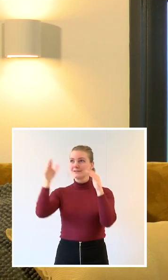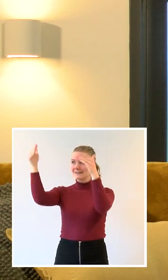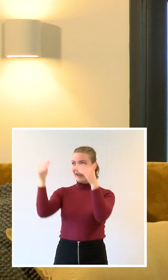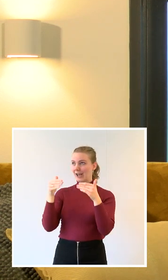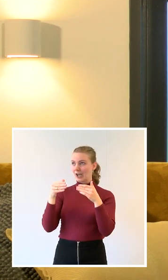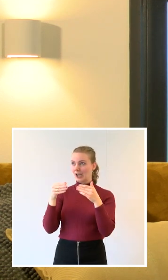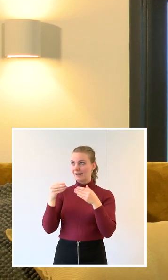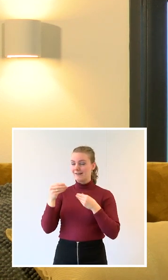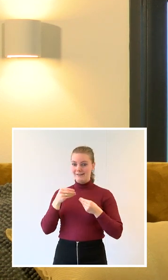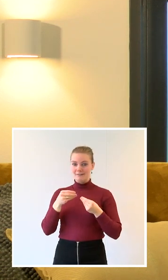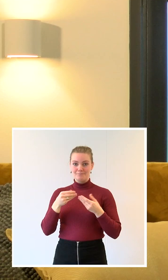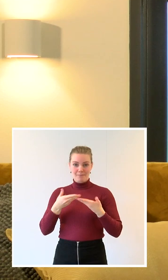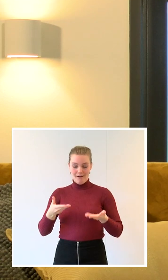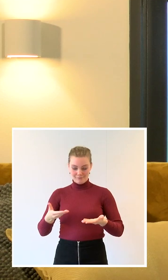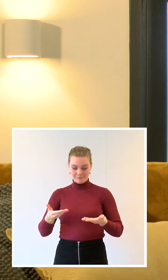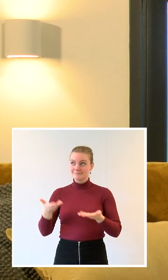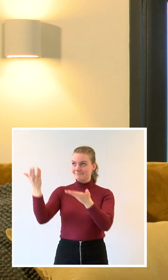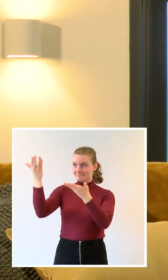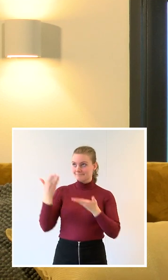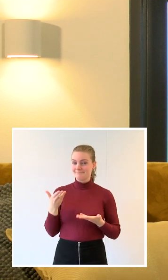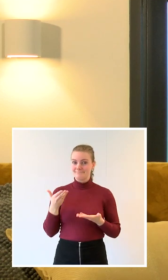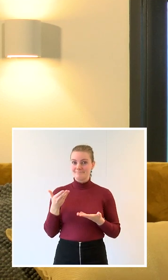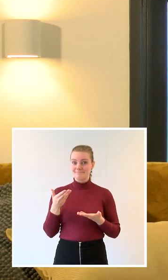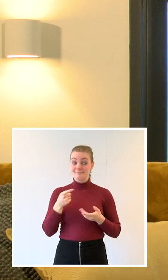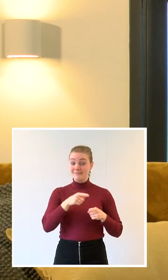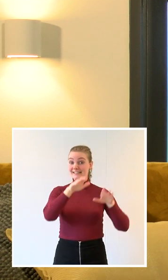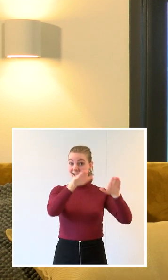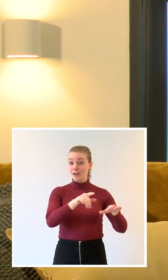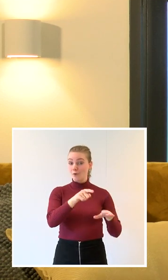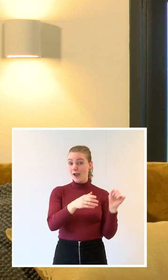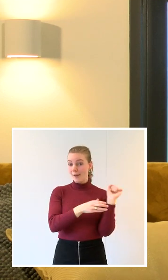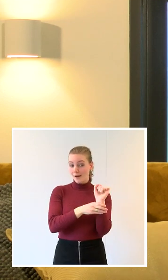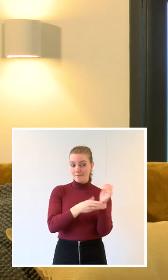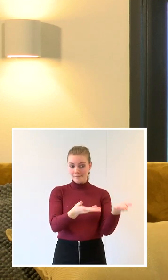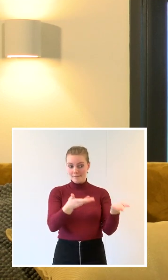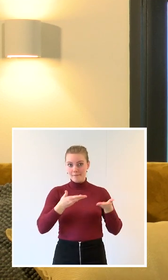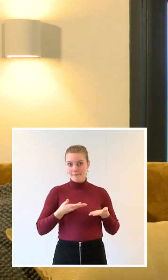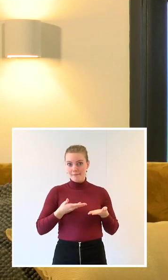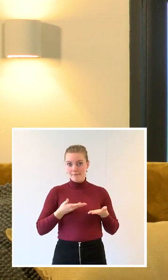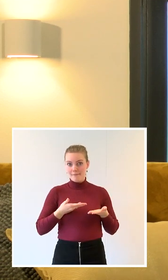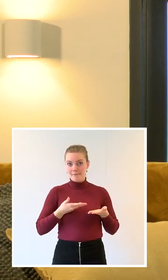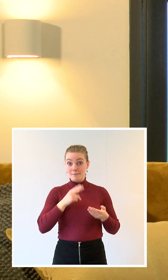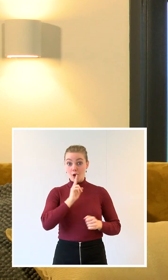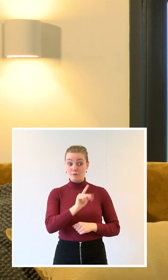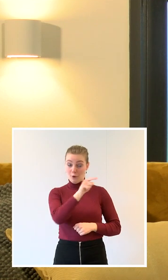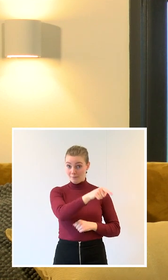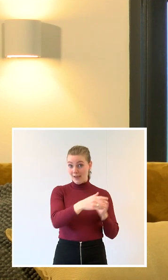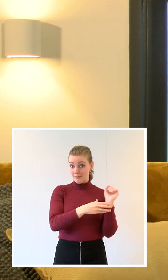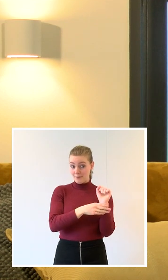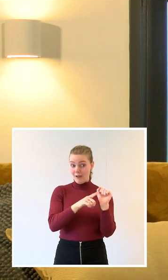Abraham. En beloofd in Abraham voor alle volken. Waar jij een onderdeel van